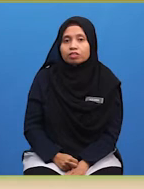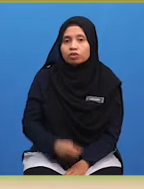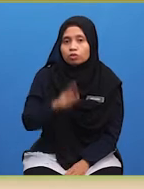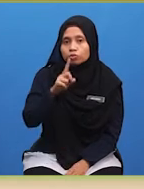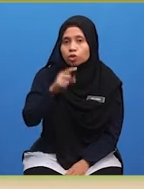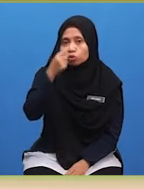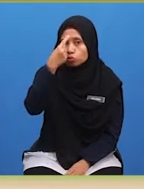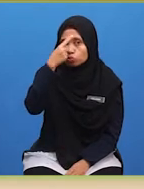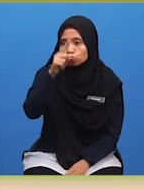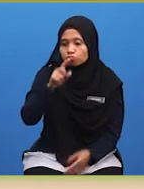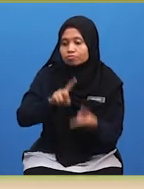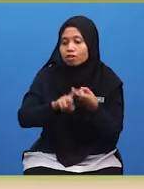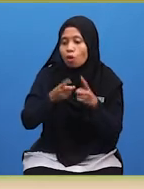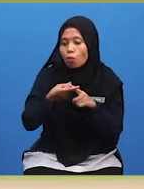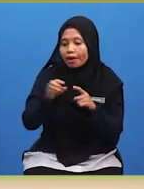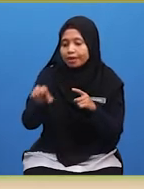Satu untuk kawan.